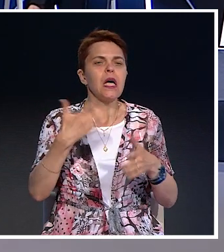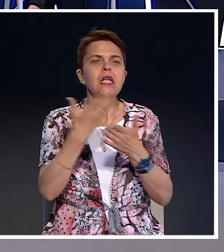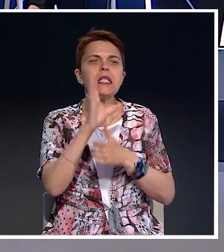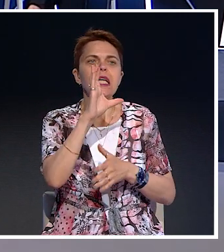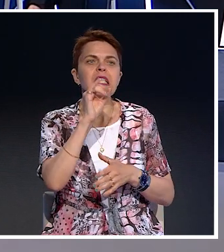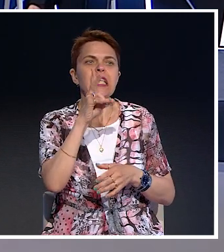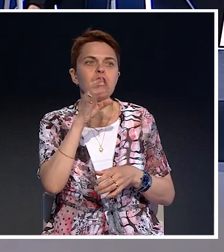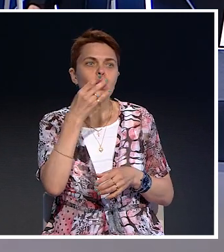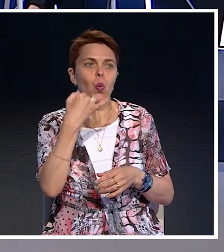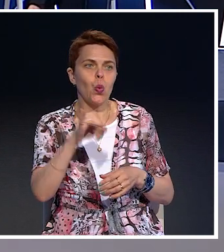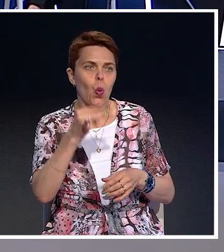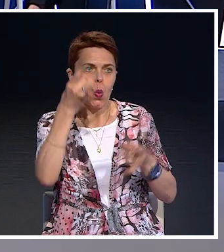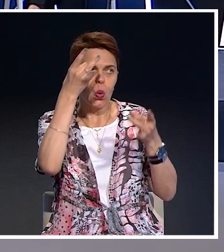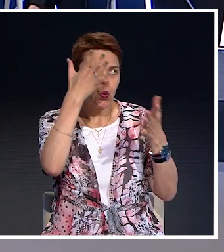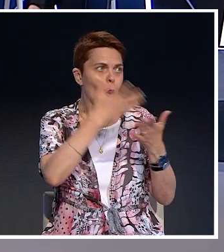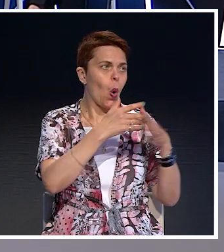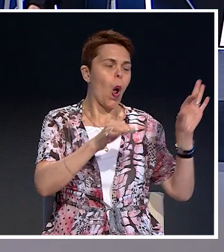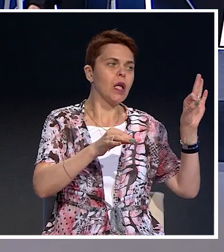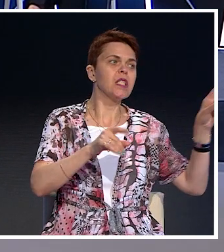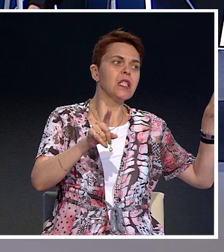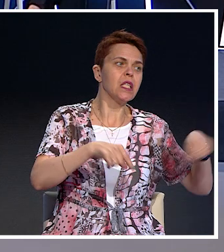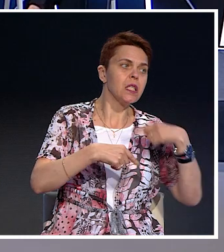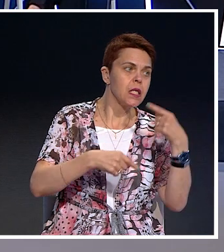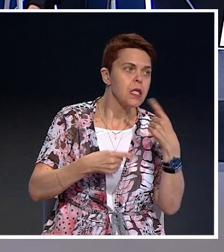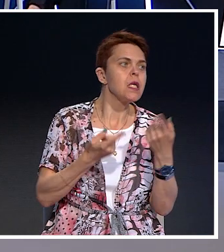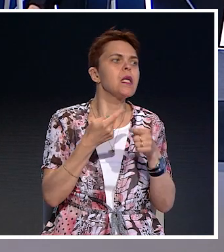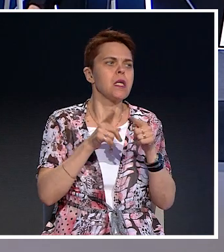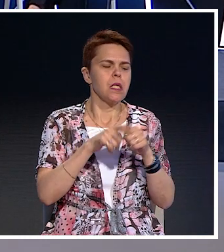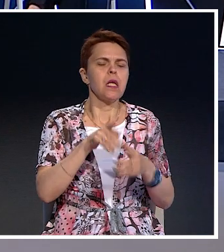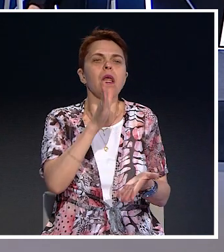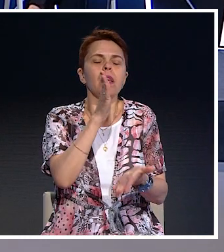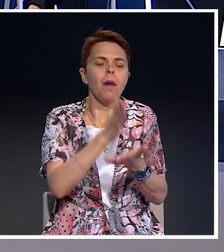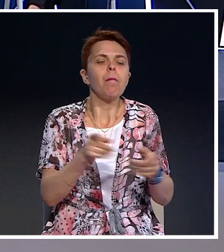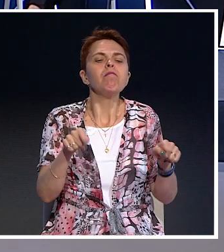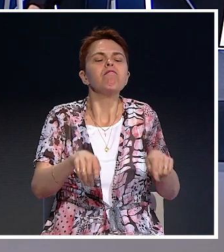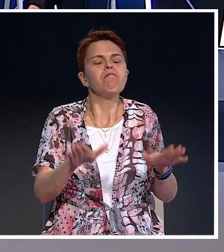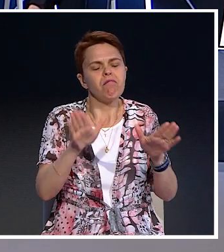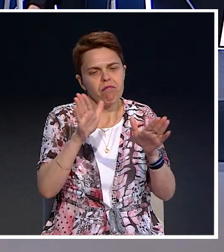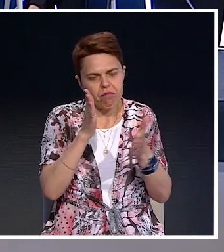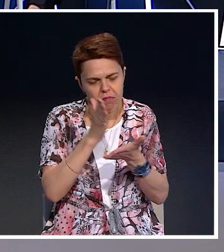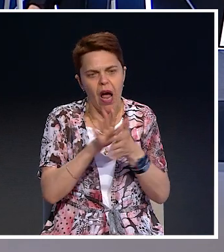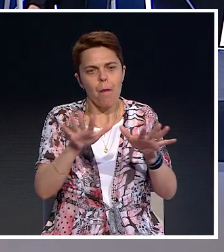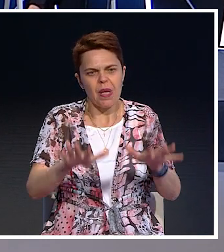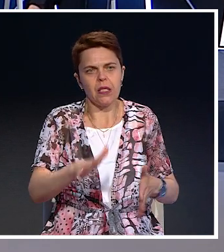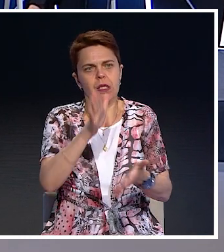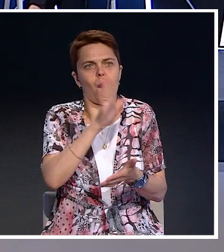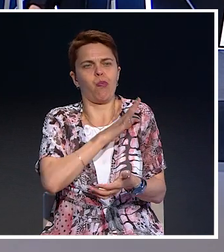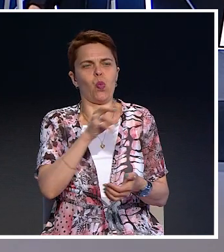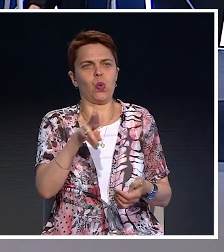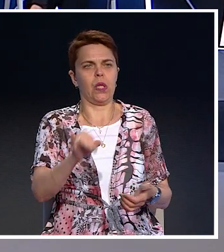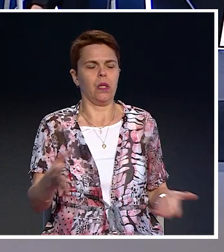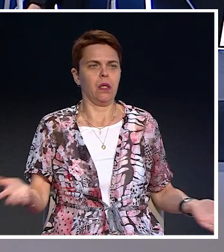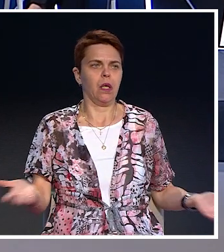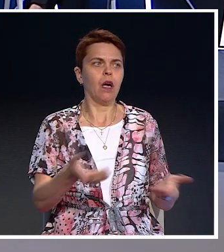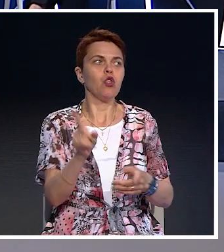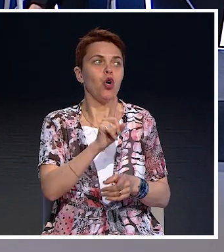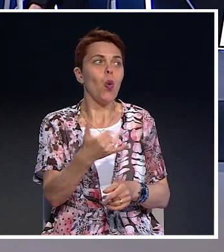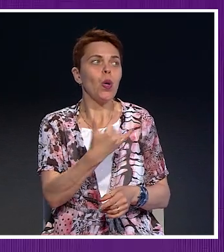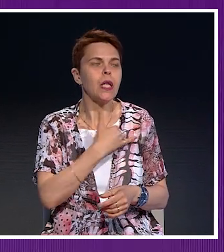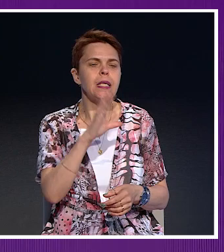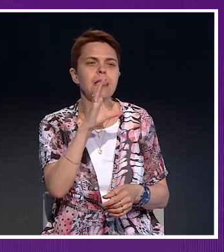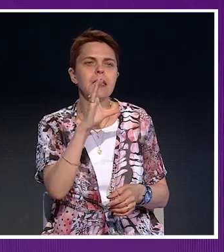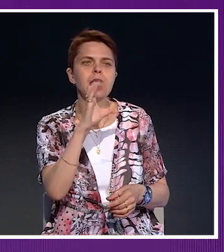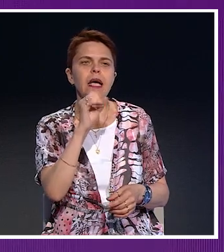культури в суспільстві взагалом, про що Олексій вже сказав, це, звичайно, те, що має місце бути. Так, звичайно, що у нас є